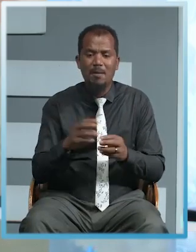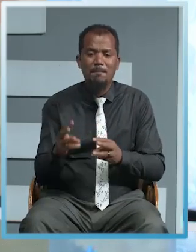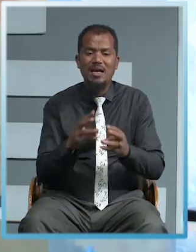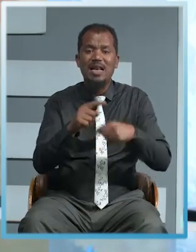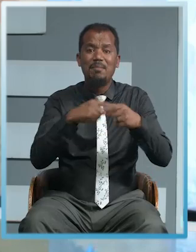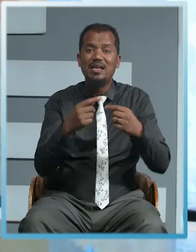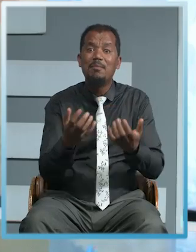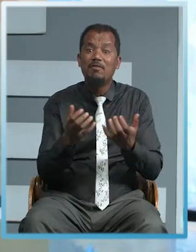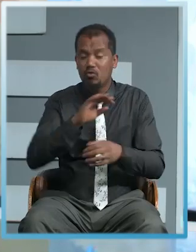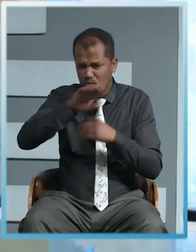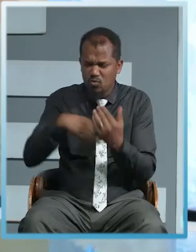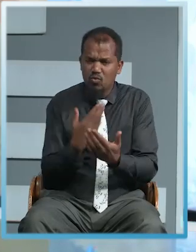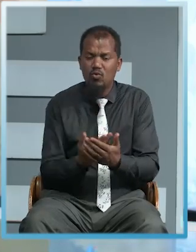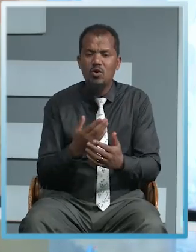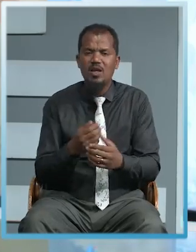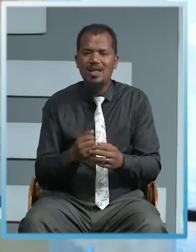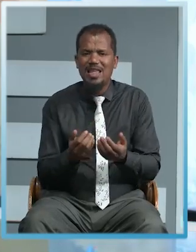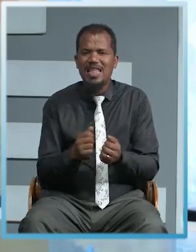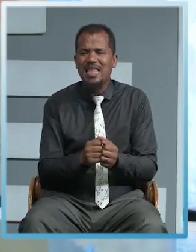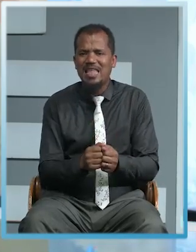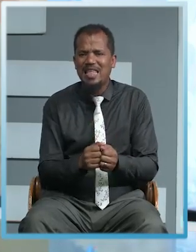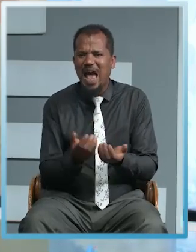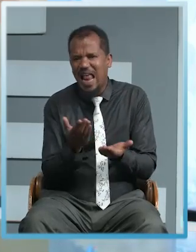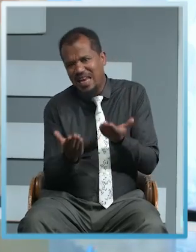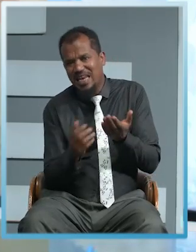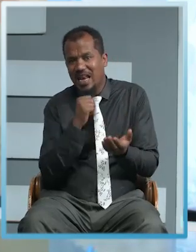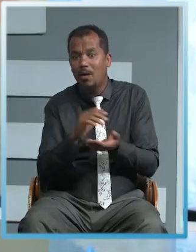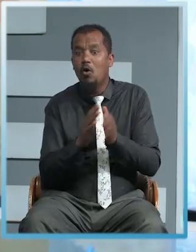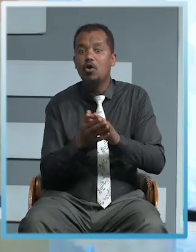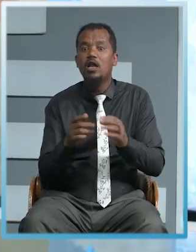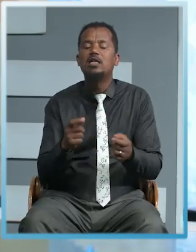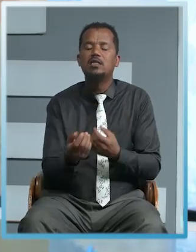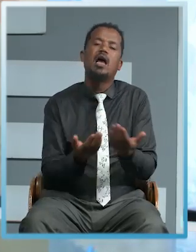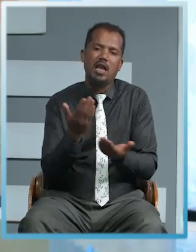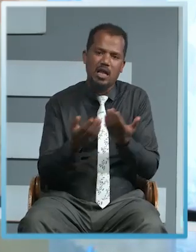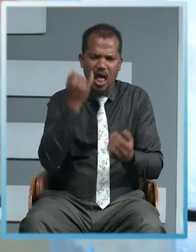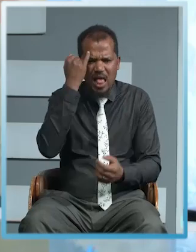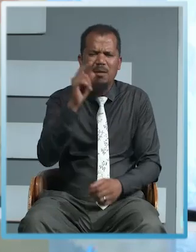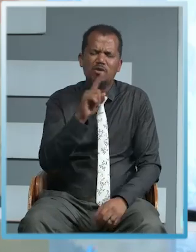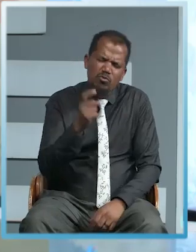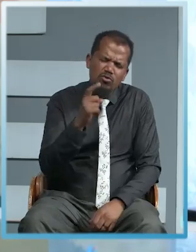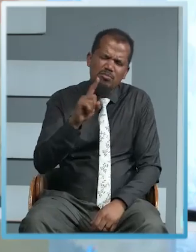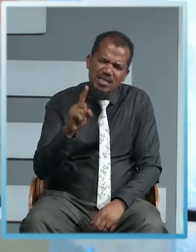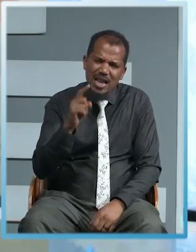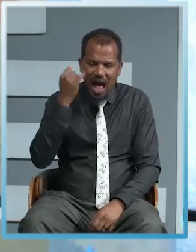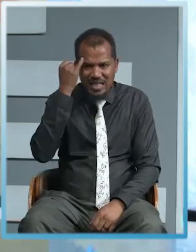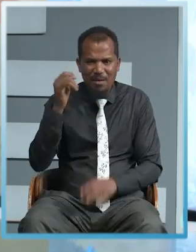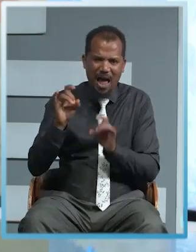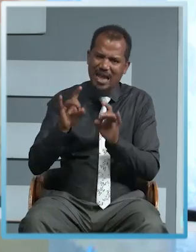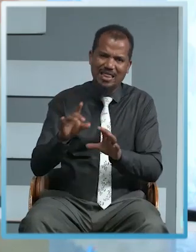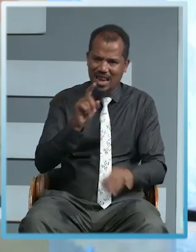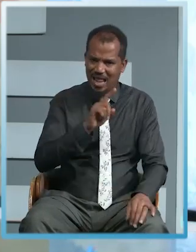መንገድ ለመሄድ ለሚፈልጉ ሁሉ ያልወገነ መድረክ ሆነን እናገለግላለን። ሐሳብ ምንም ይሁን ምን ሐሳብ